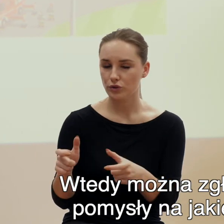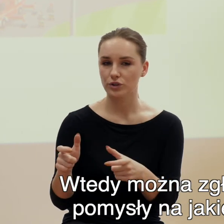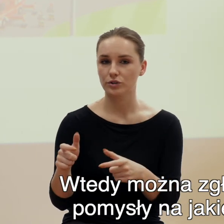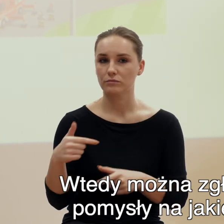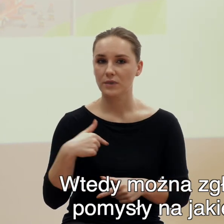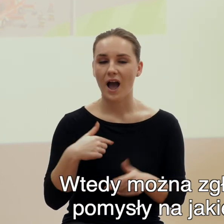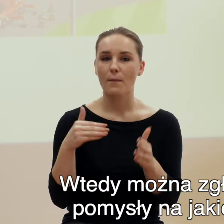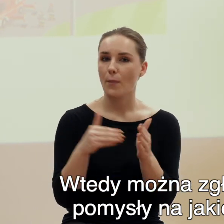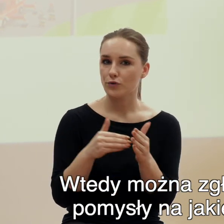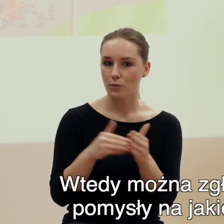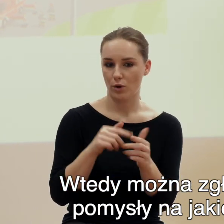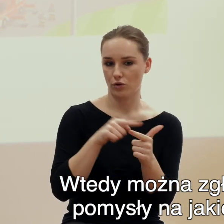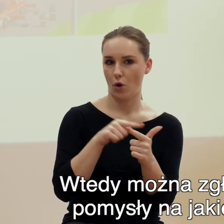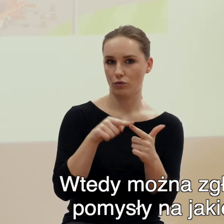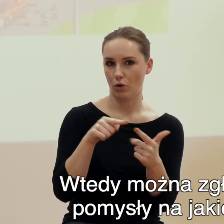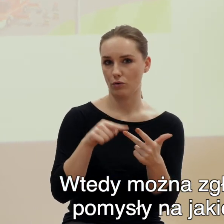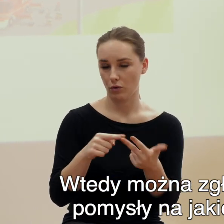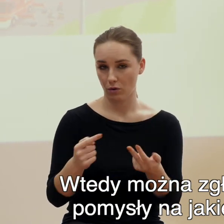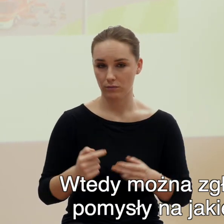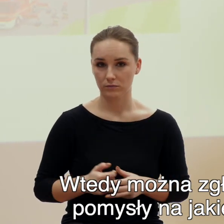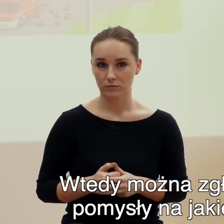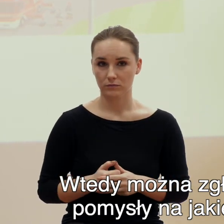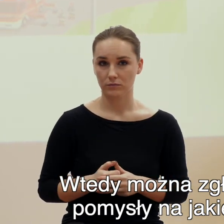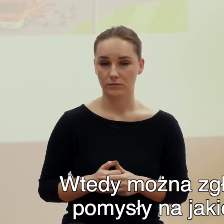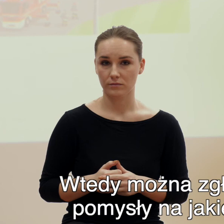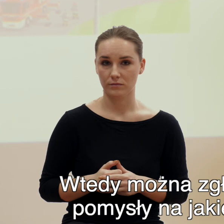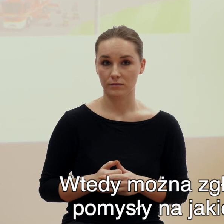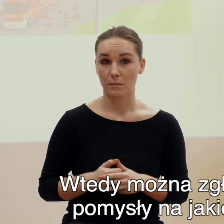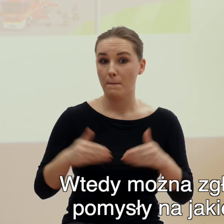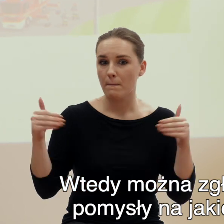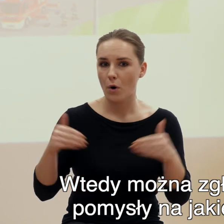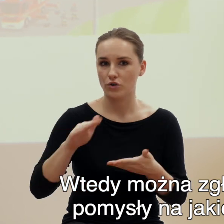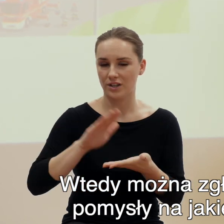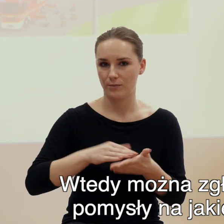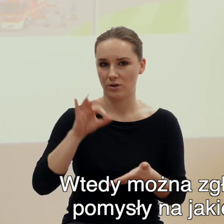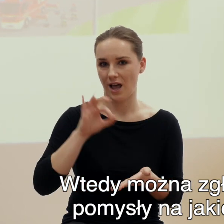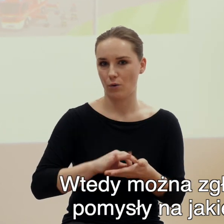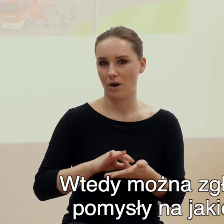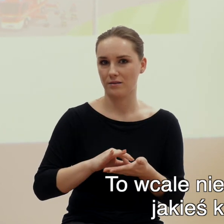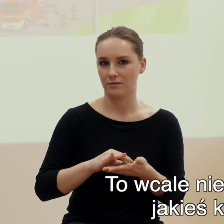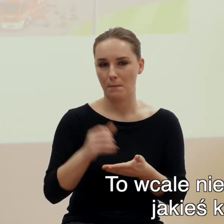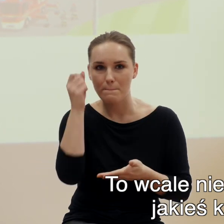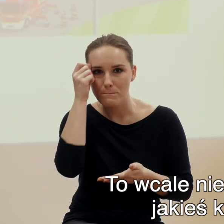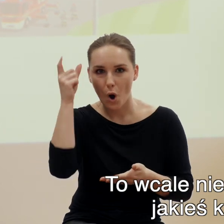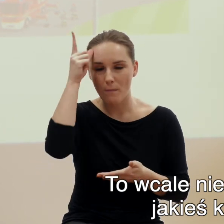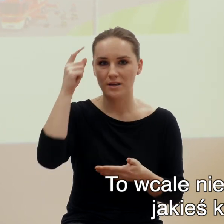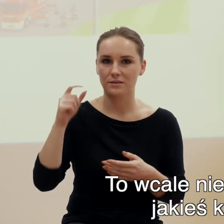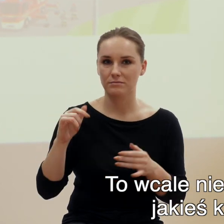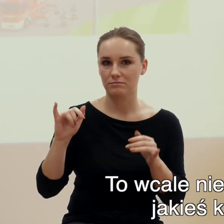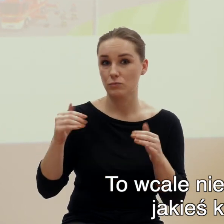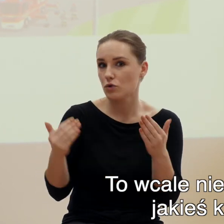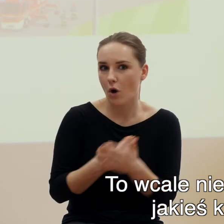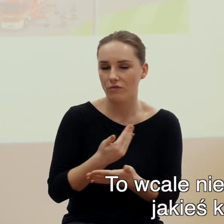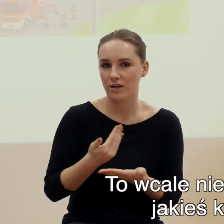Często mogą pojawić się pomysły na jakieś niestandardowe potrzeby z tym związane. To wcale nie jest